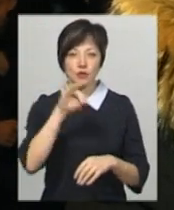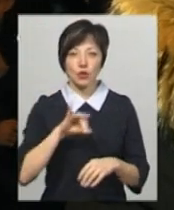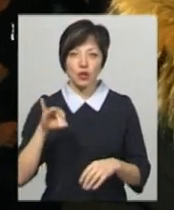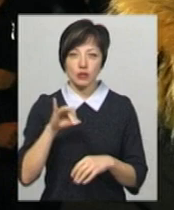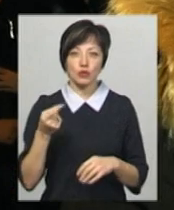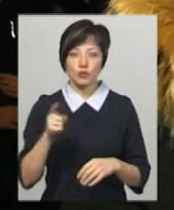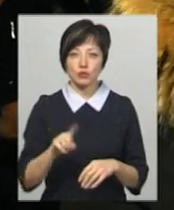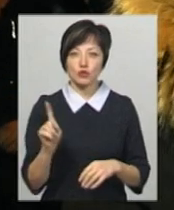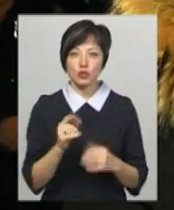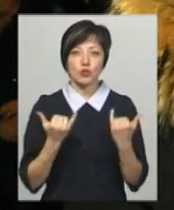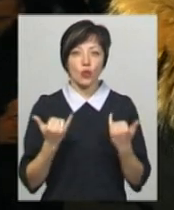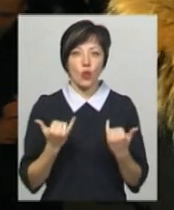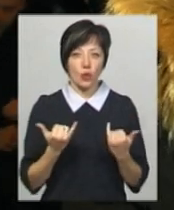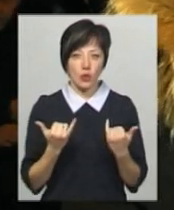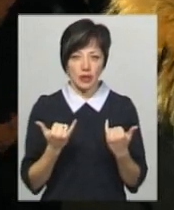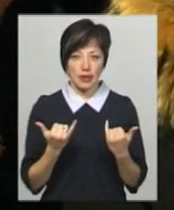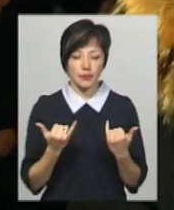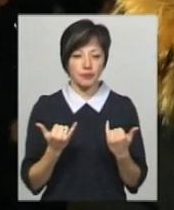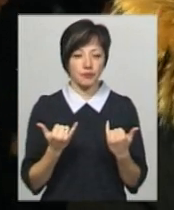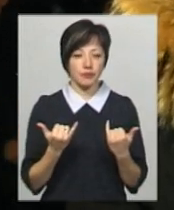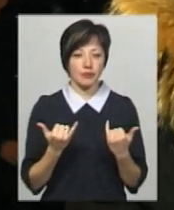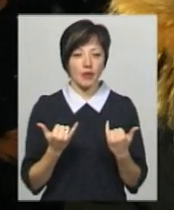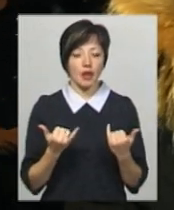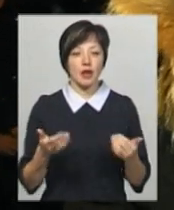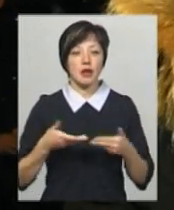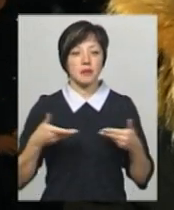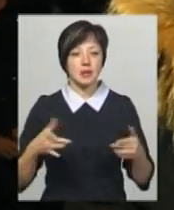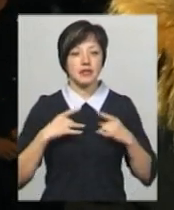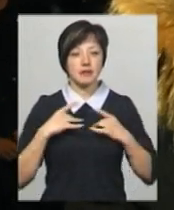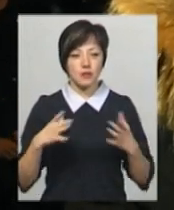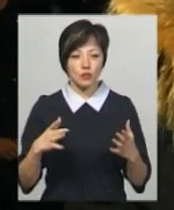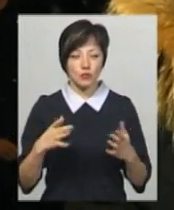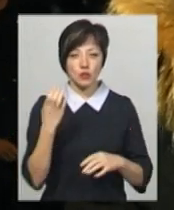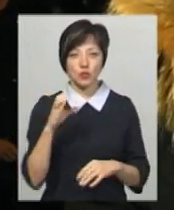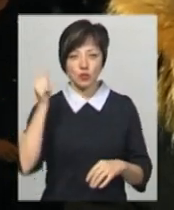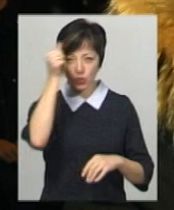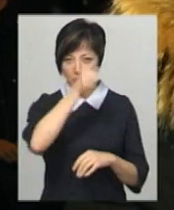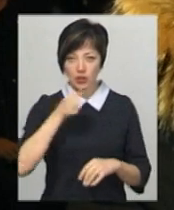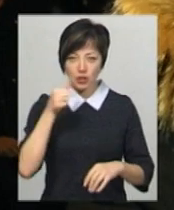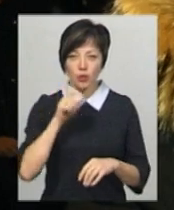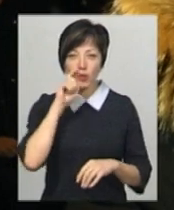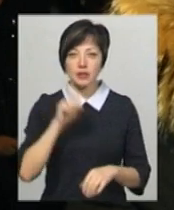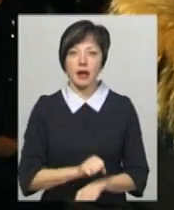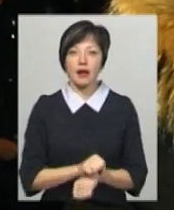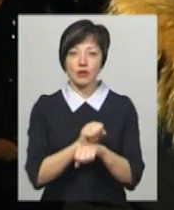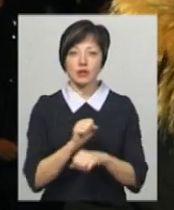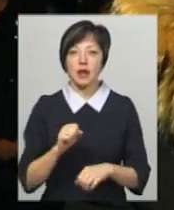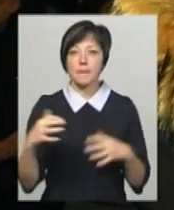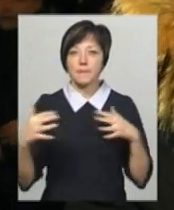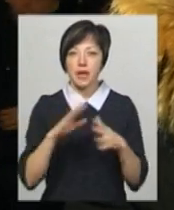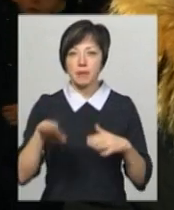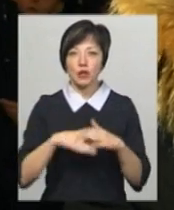тому що сьогодні ми святкуємо 100-річчя Української революції, і бій під Крутами – це була одна з